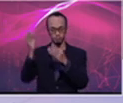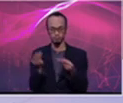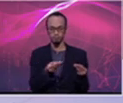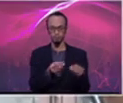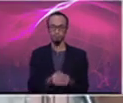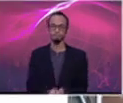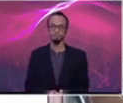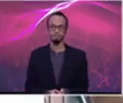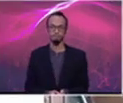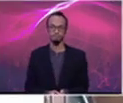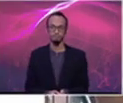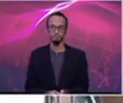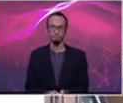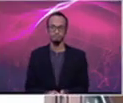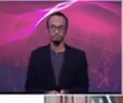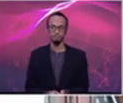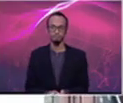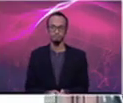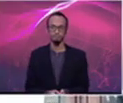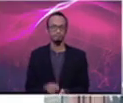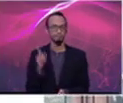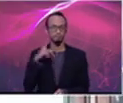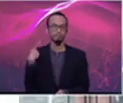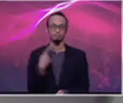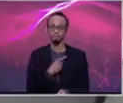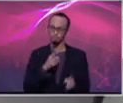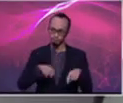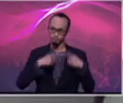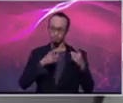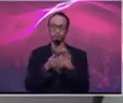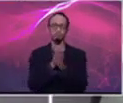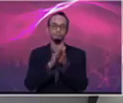waala everywh we go be the best of